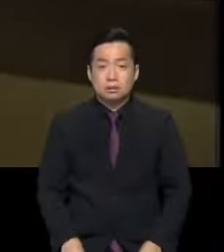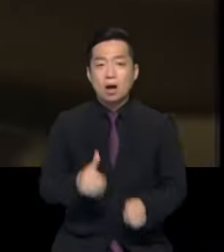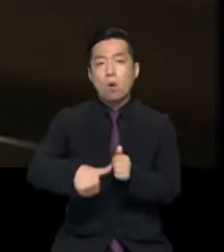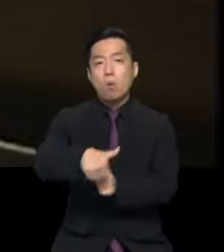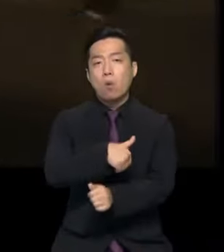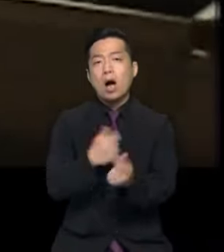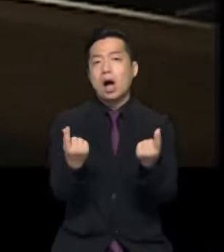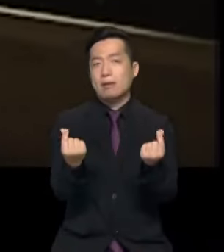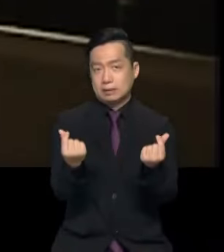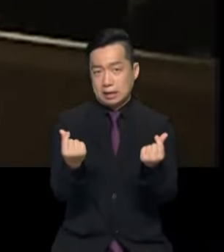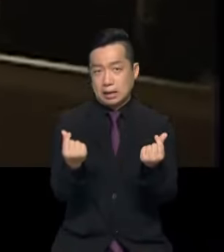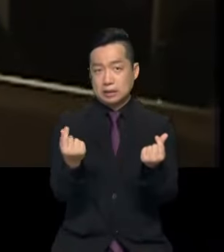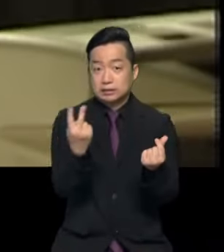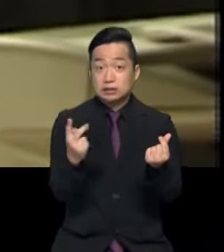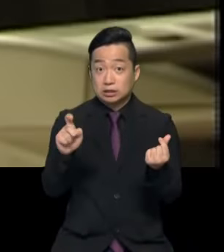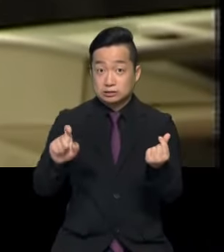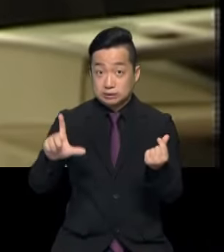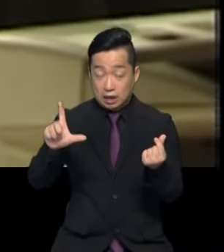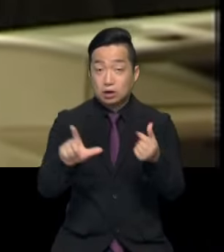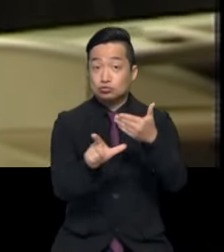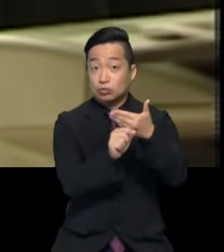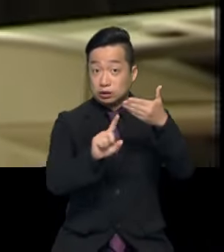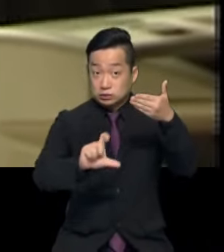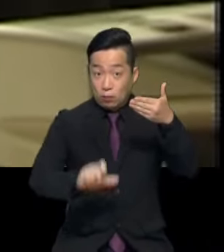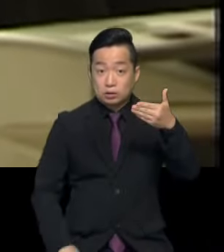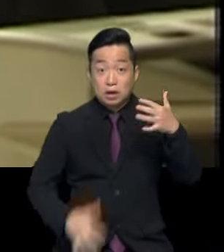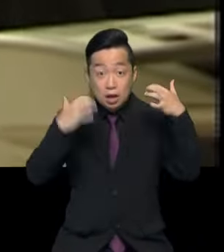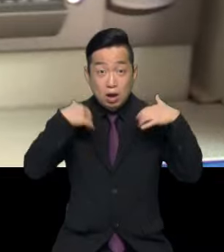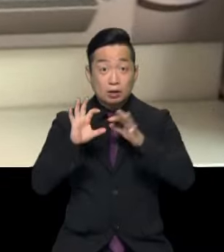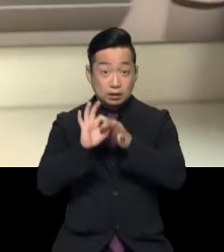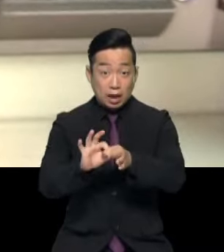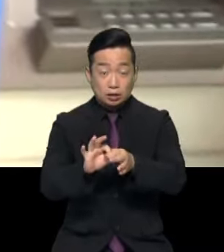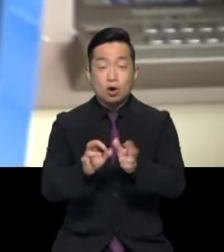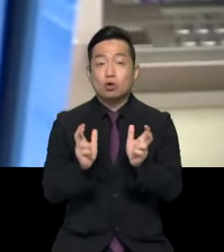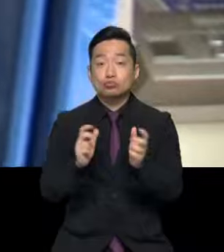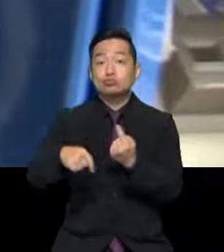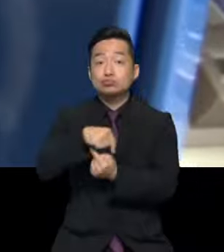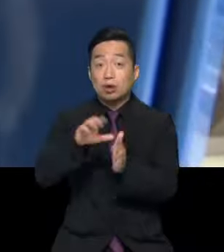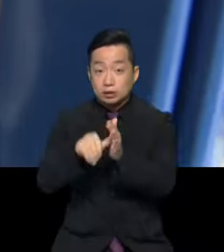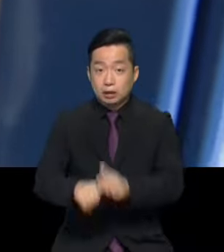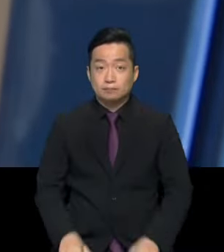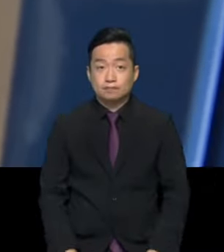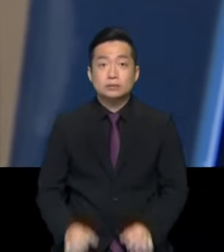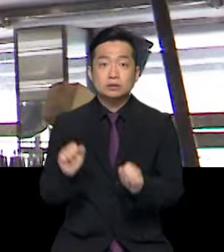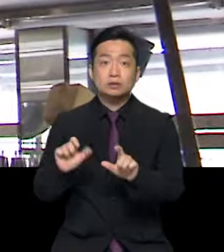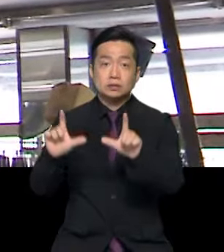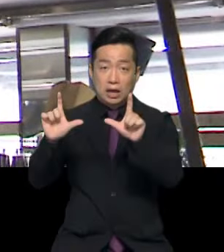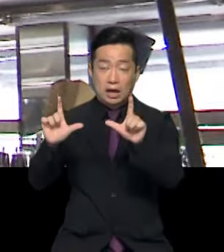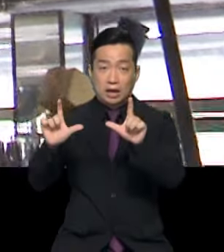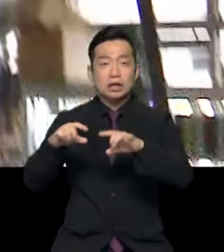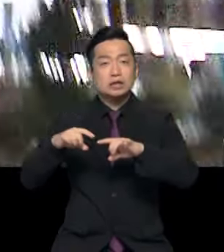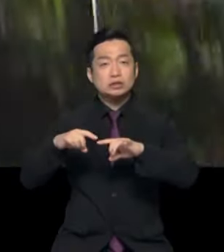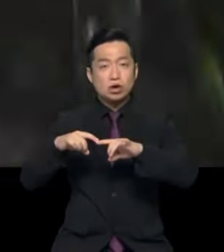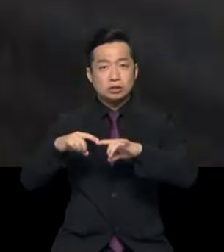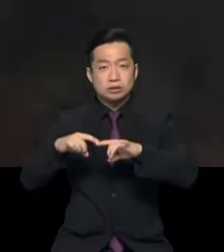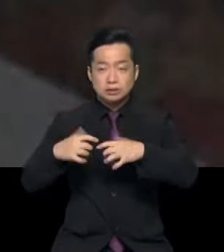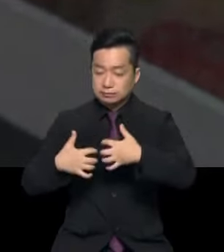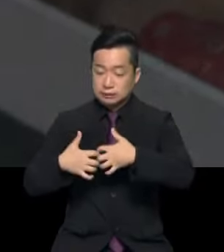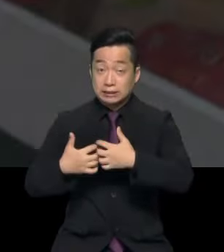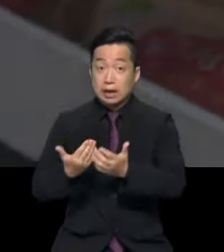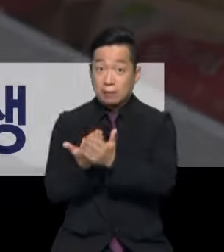비슷합니다. 2011년 9월 15일 여름에 쉴새 없이 가동하던 일부 발전소가 겨울철 전력 공급을 위해 정비에